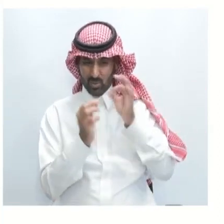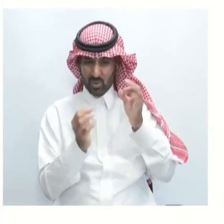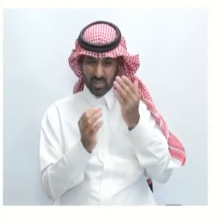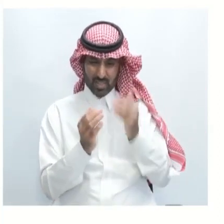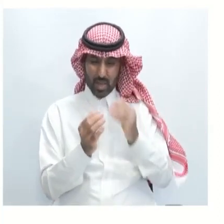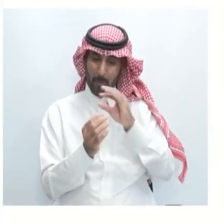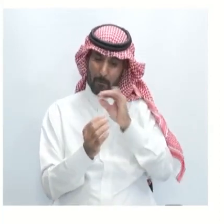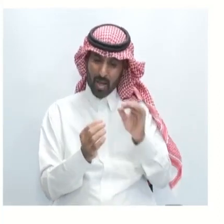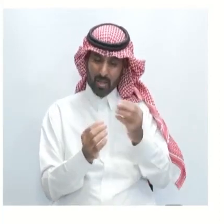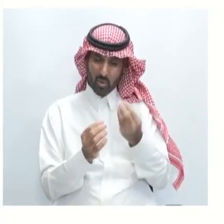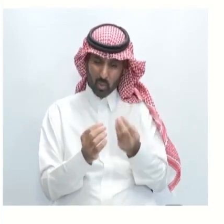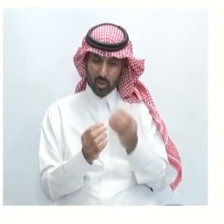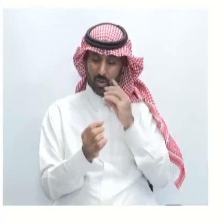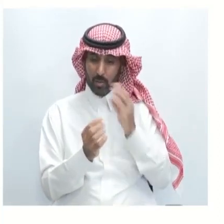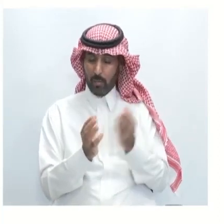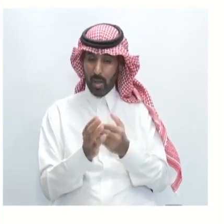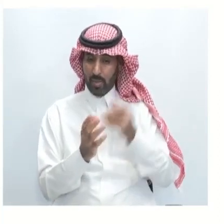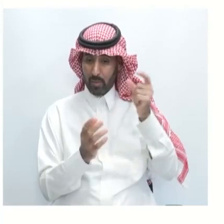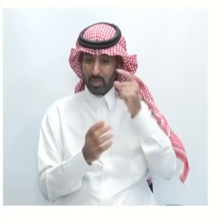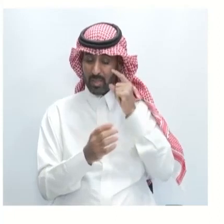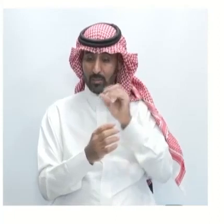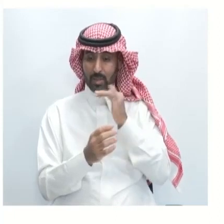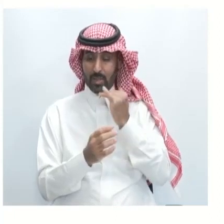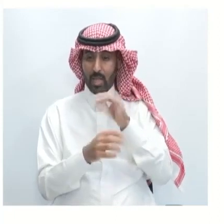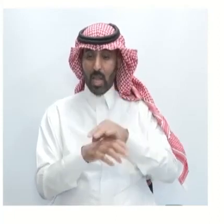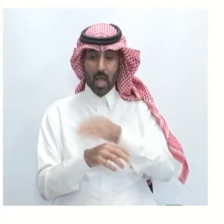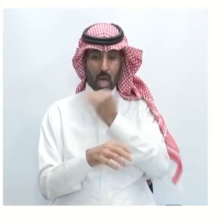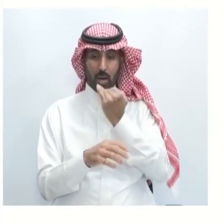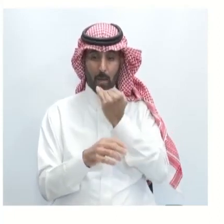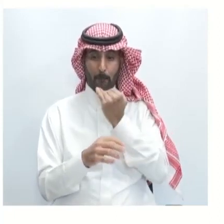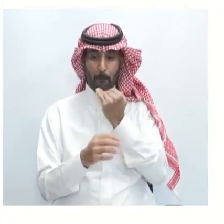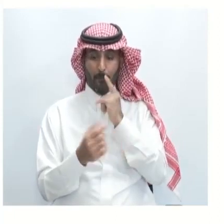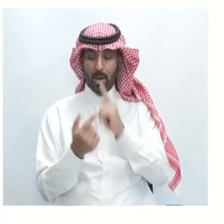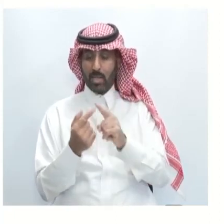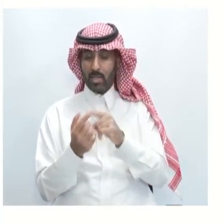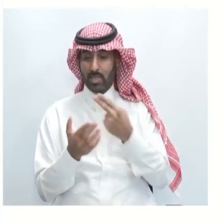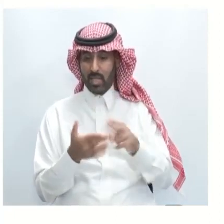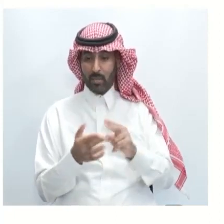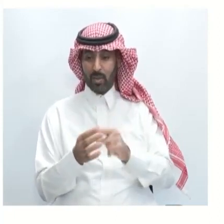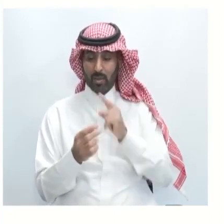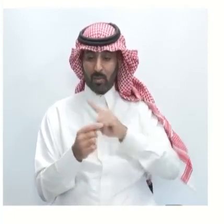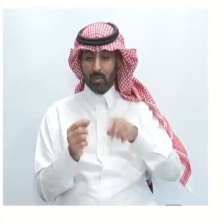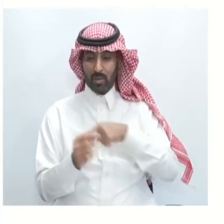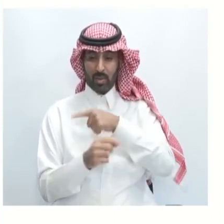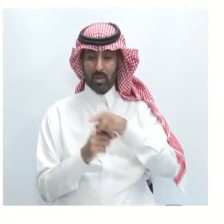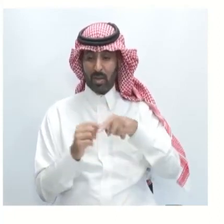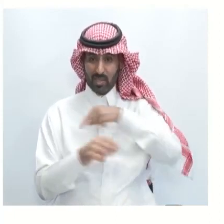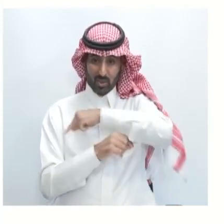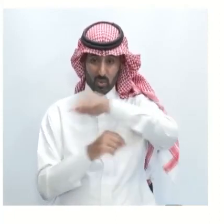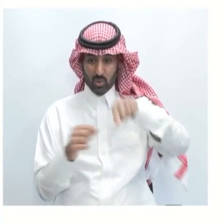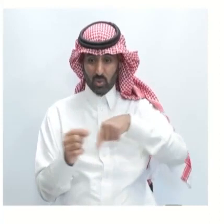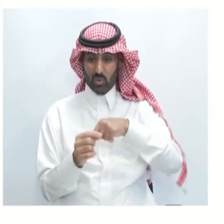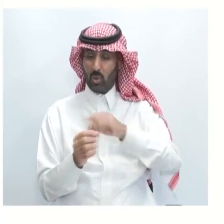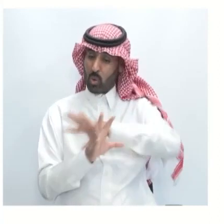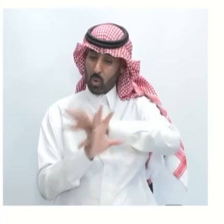جزئي مثل بعض بعض بعض المسلمين العرب شرط المقدمه الثانيه تكون مسوره بسور كلي